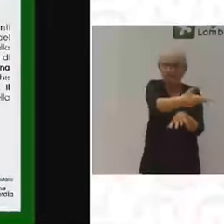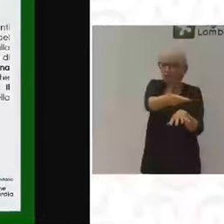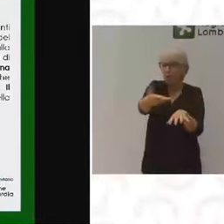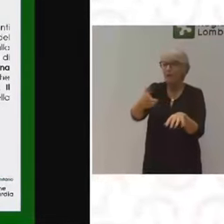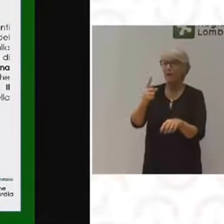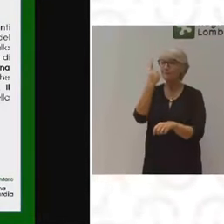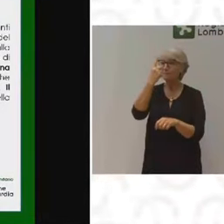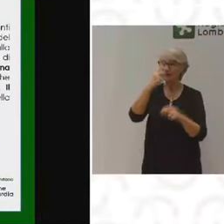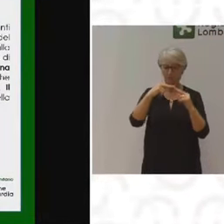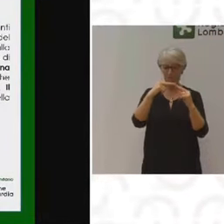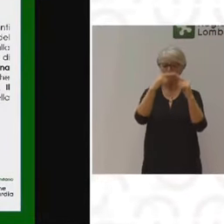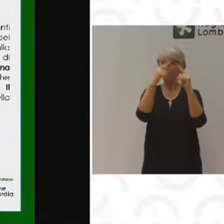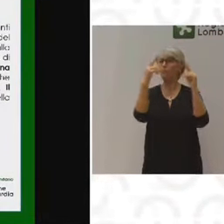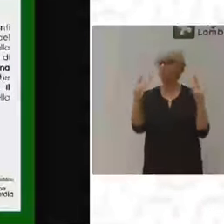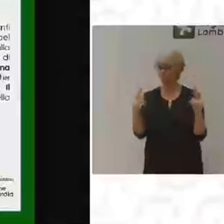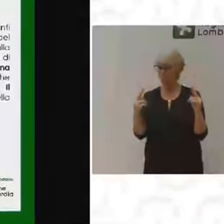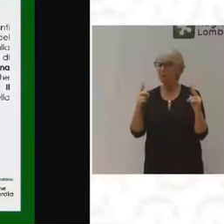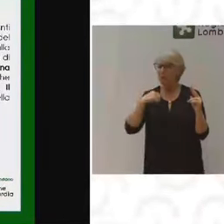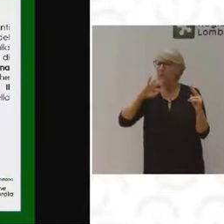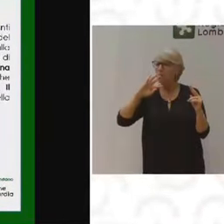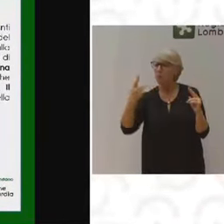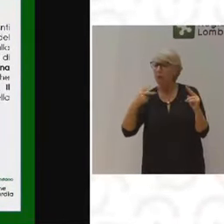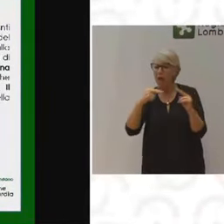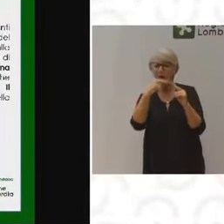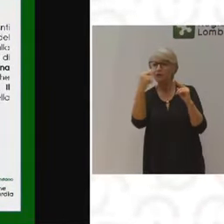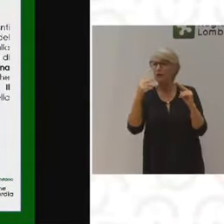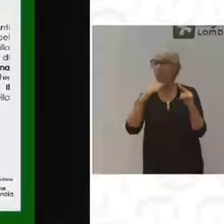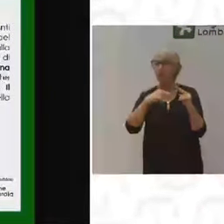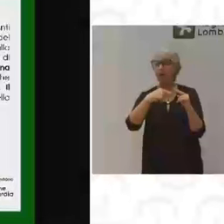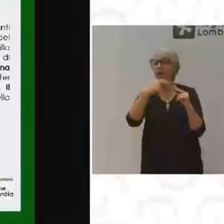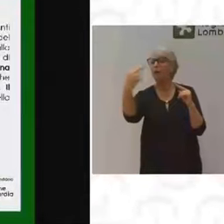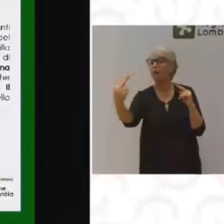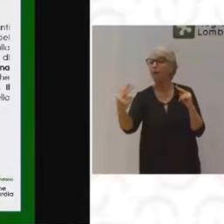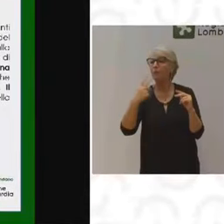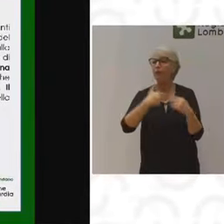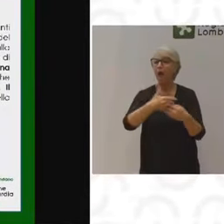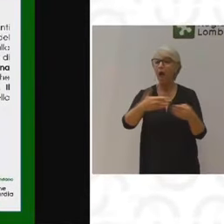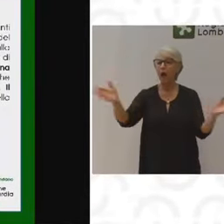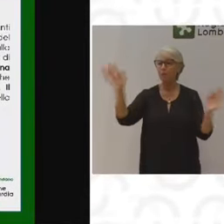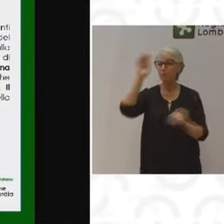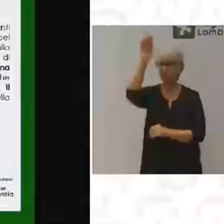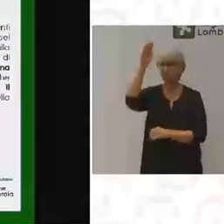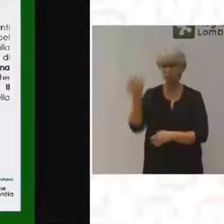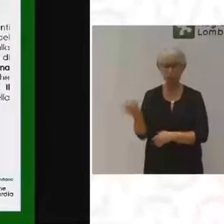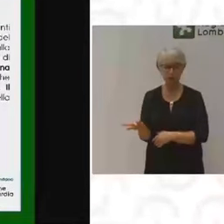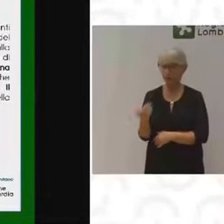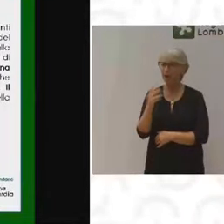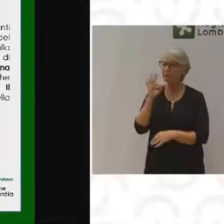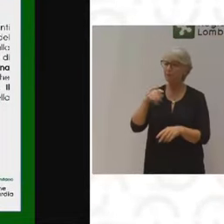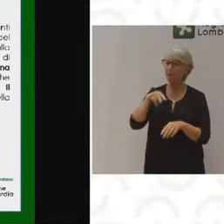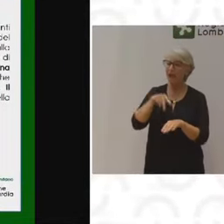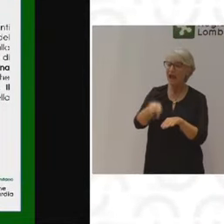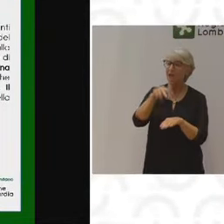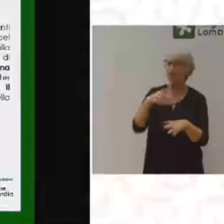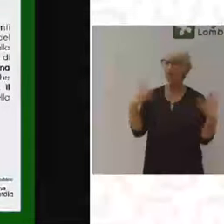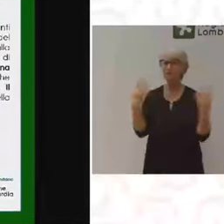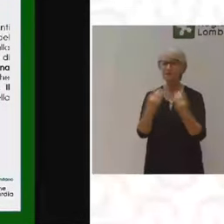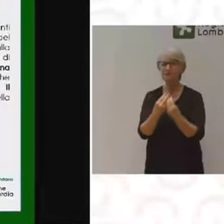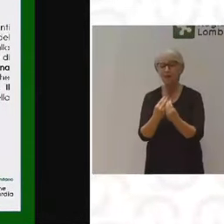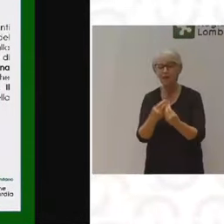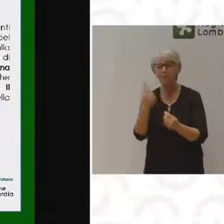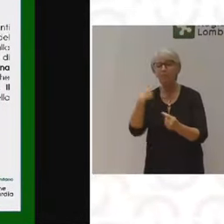primo arco di ponte, ma poi c'è anche un altro arco di ponte che si apre al futuro e che cammina, dice lo slogan, insieme verso il